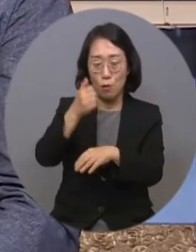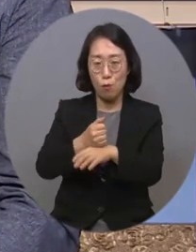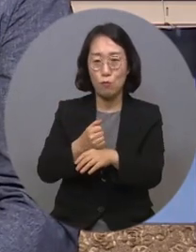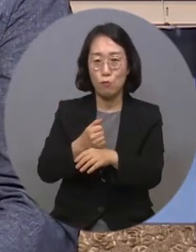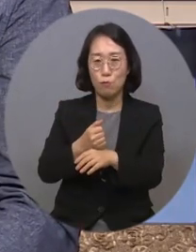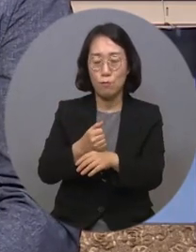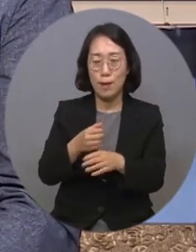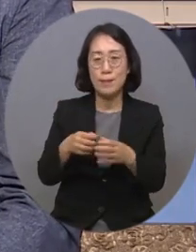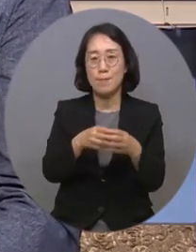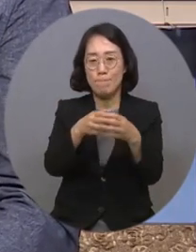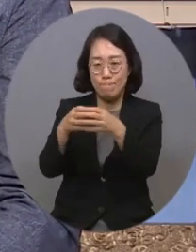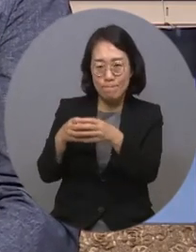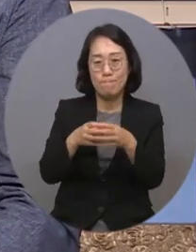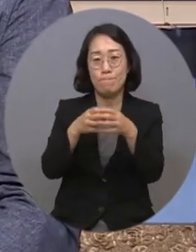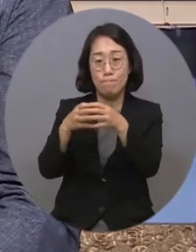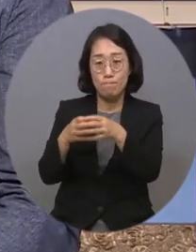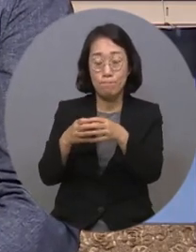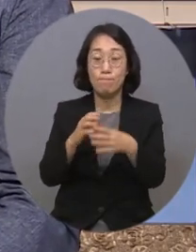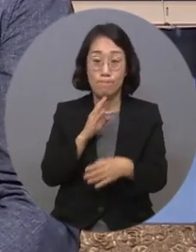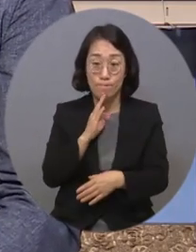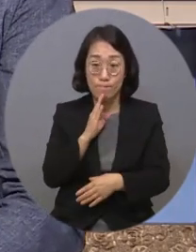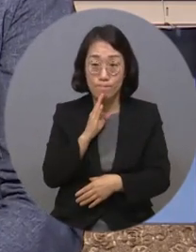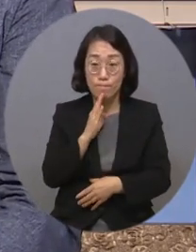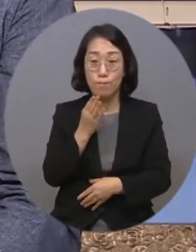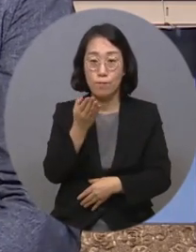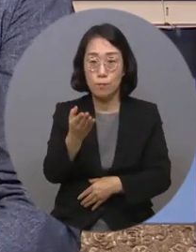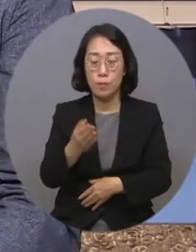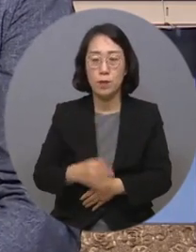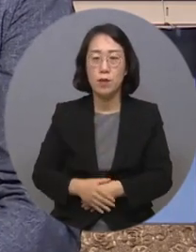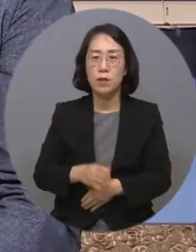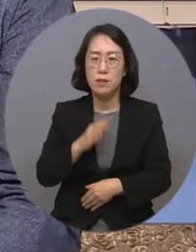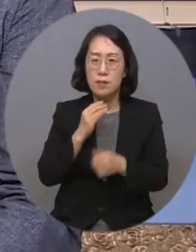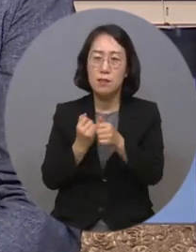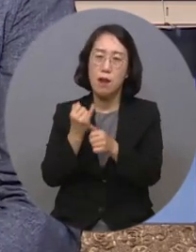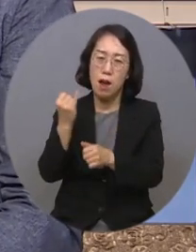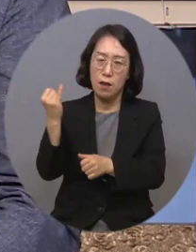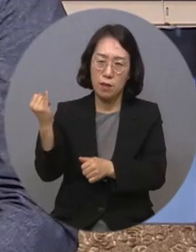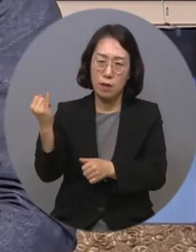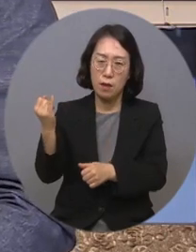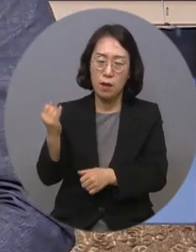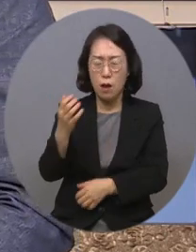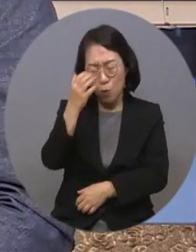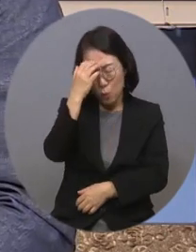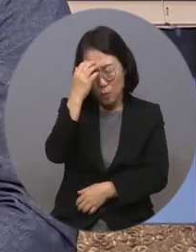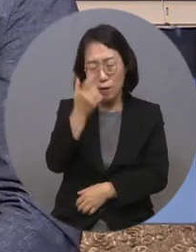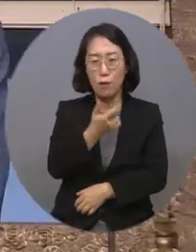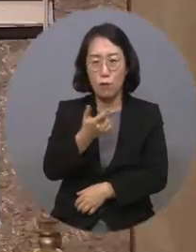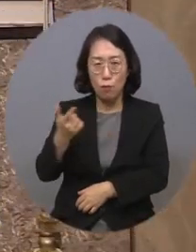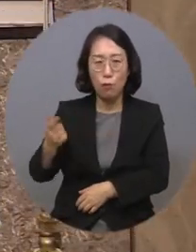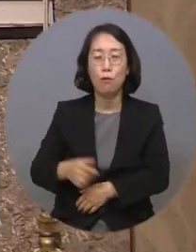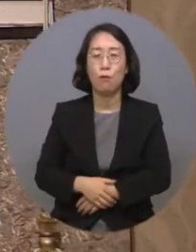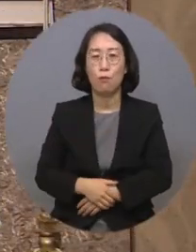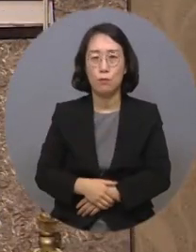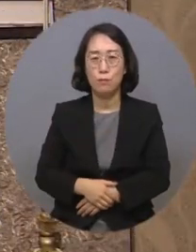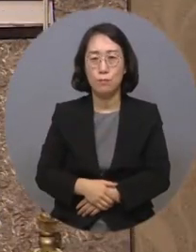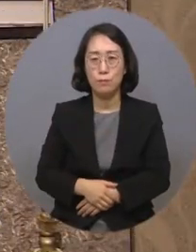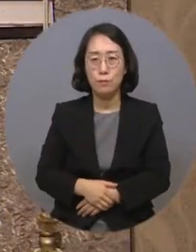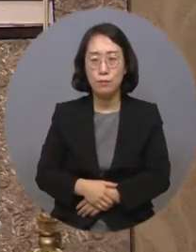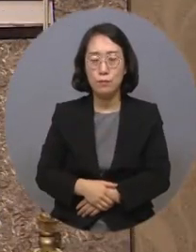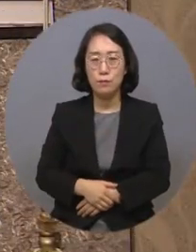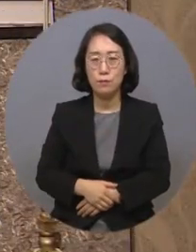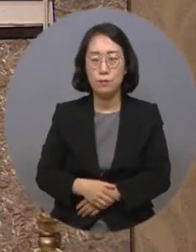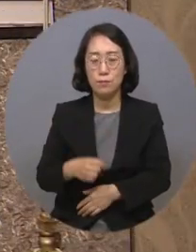잘 이루어주신 거잖아요. 그렇죠. 네. 실은 이제 아내가 고생을 너무 많이 했죠. 예. 예. 이제